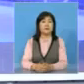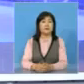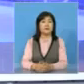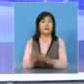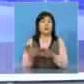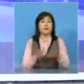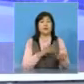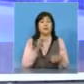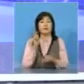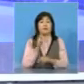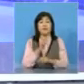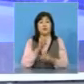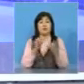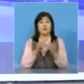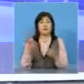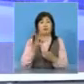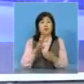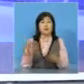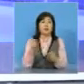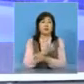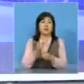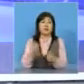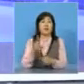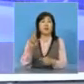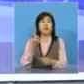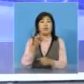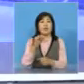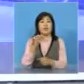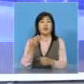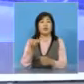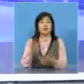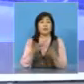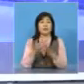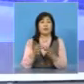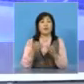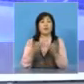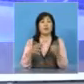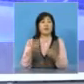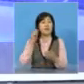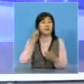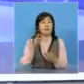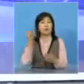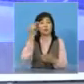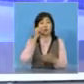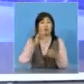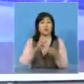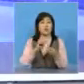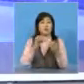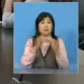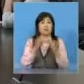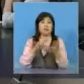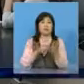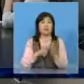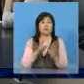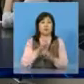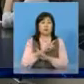Минувшее воскресенье 10 ноября в ходе драки в поселке Заречный от ножевого ранения погиб 15-летний школьник, ученик 10 класса. По